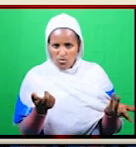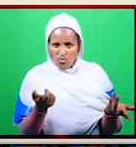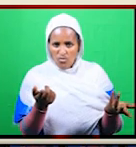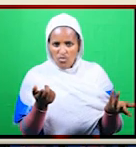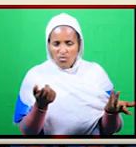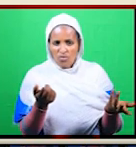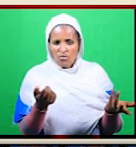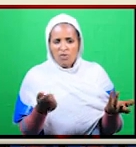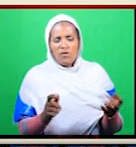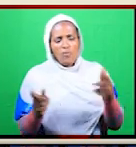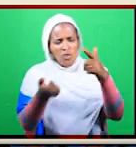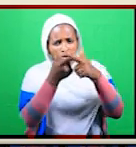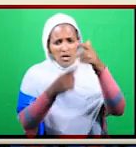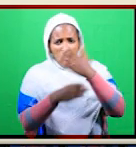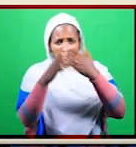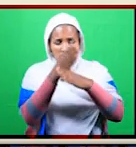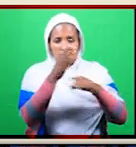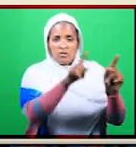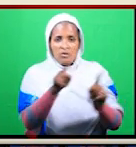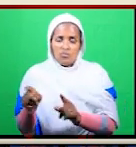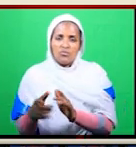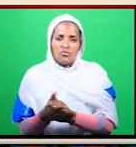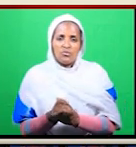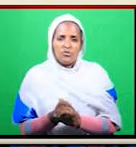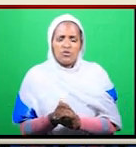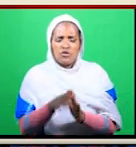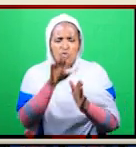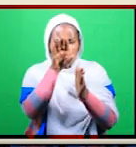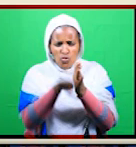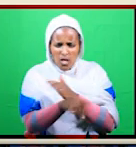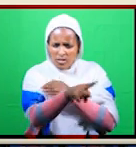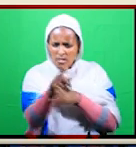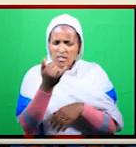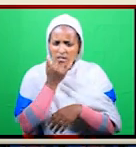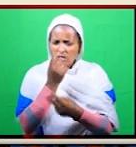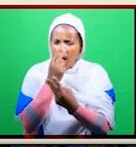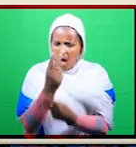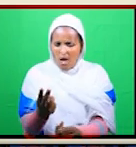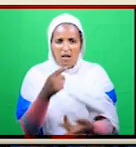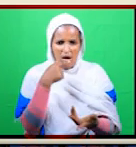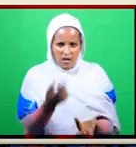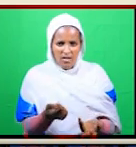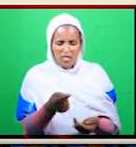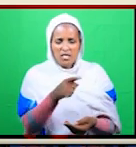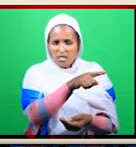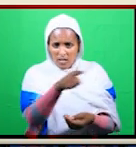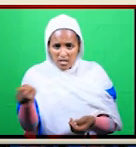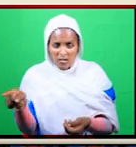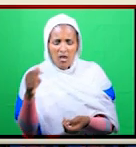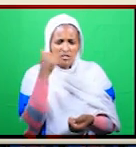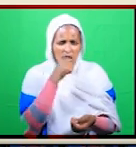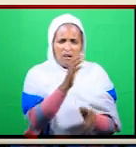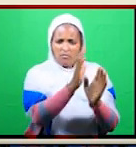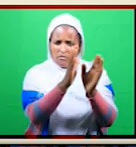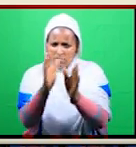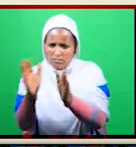በሁለተኛ ደረጃ ደግሞ ጉድለት አይባቸዋለሁ ብሏል። እነዚህ አይን አባጅ የሚሆኑበትም ደግሞ ጉድለት እያየባቸው